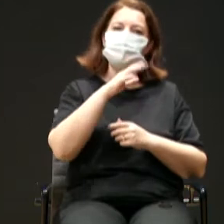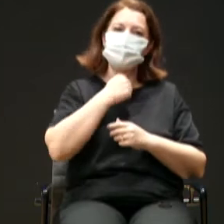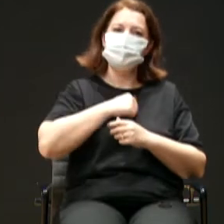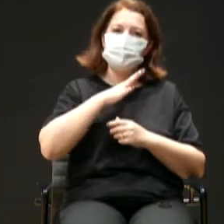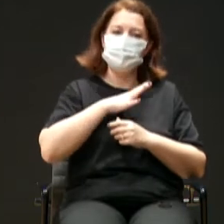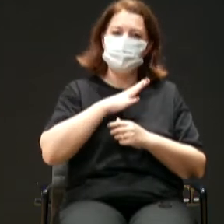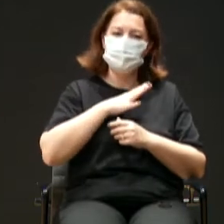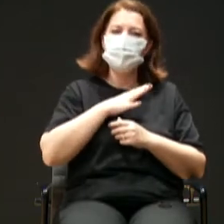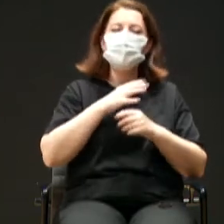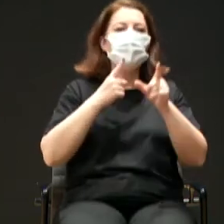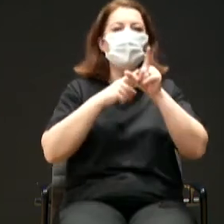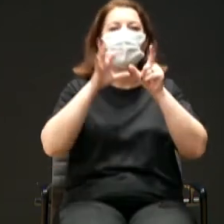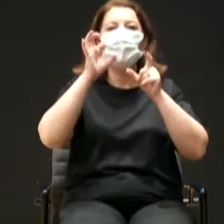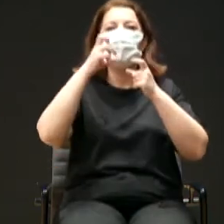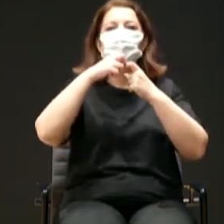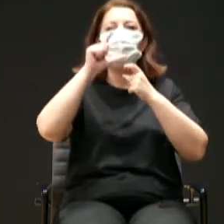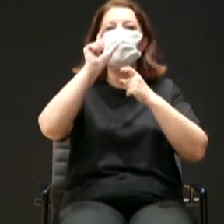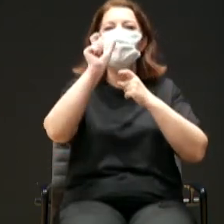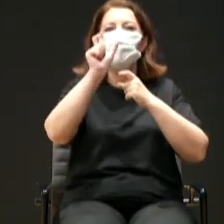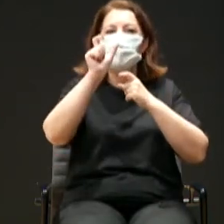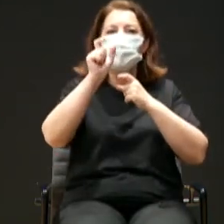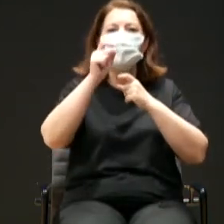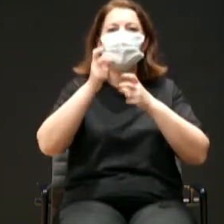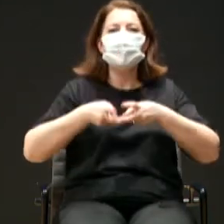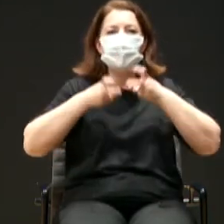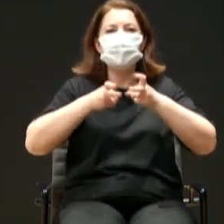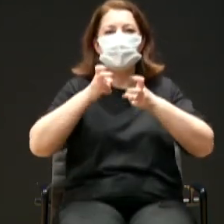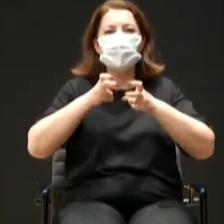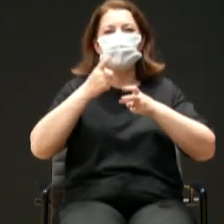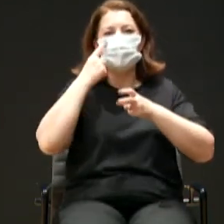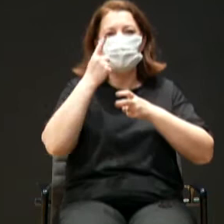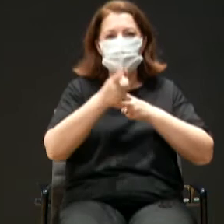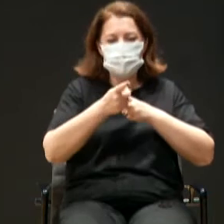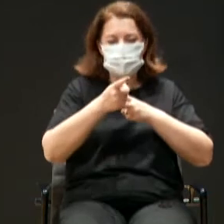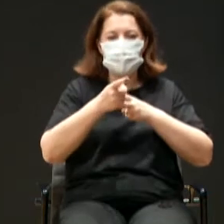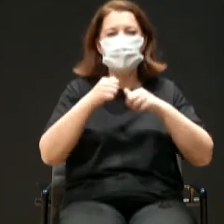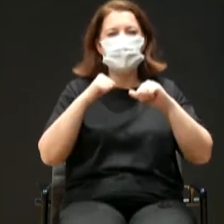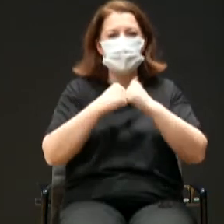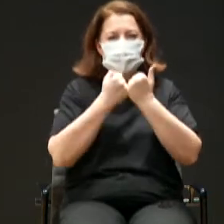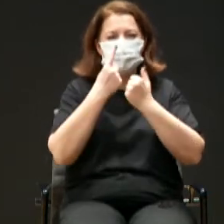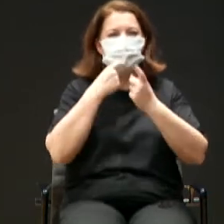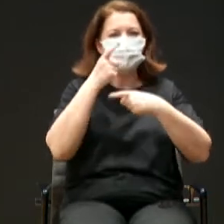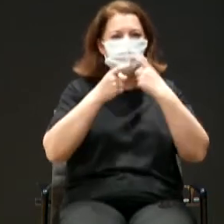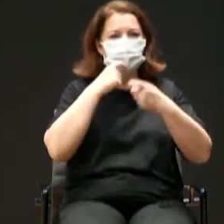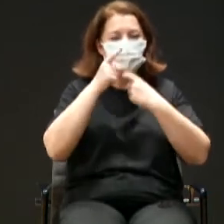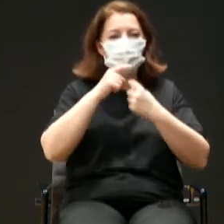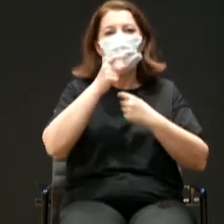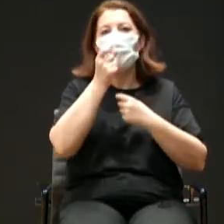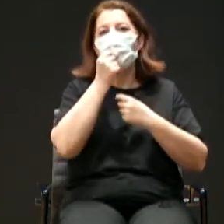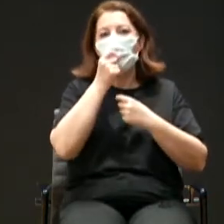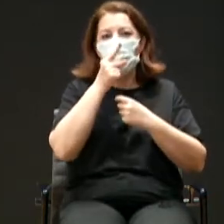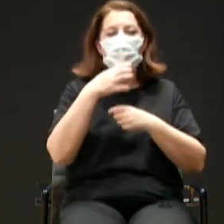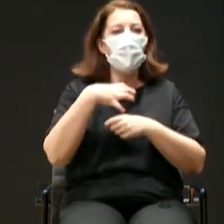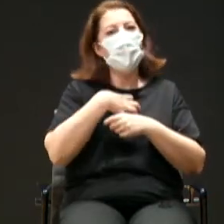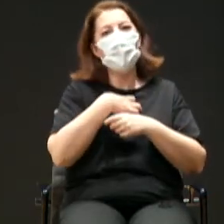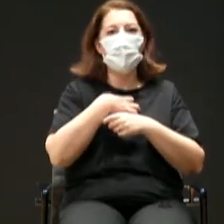Çorlu tren kazasının yıl dönümü dedi evet. Sayın Başkan. Ankara-Konya yüksek hızlı tren hattının